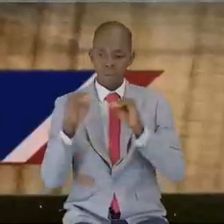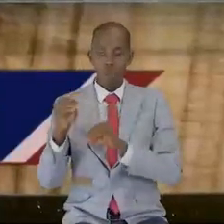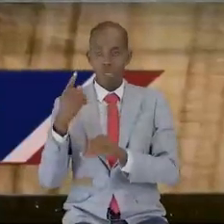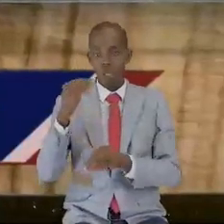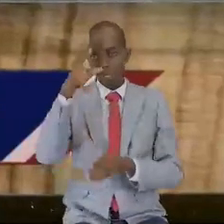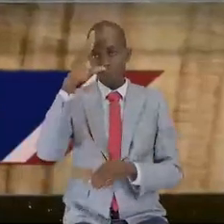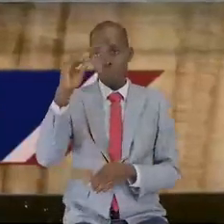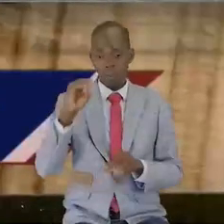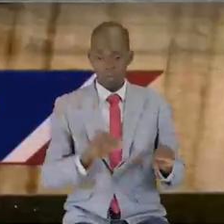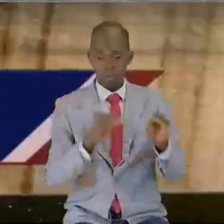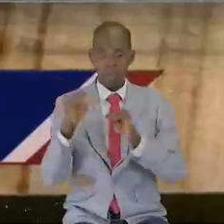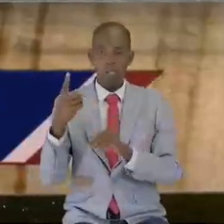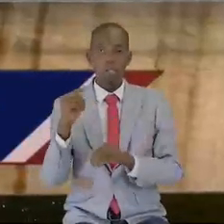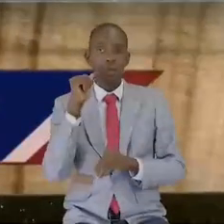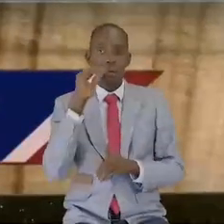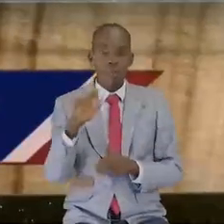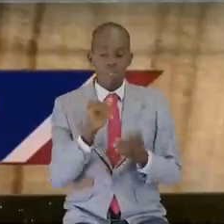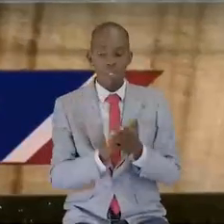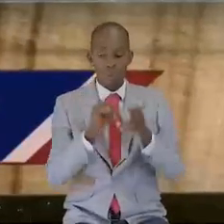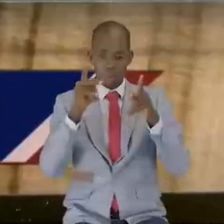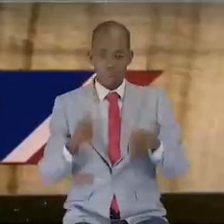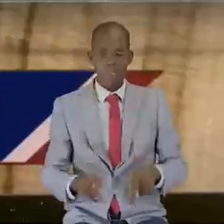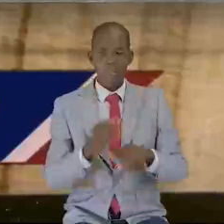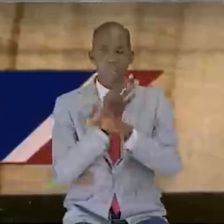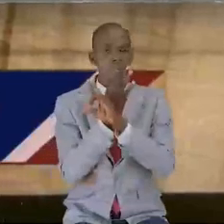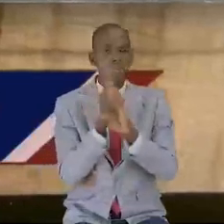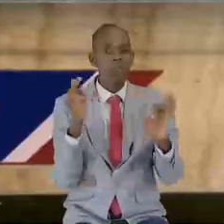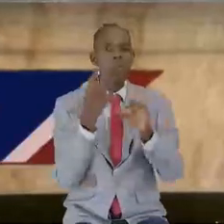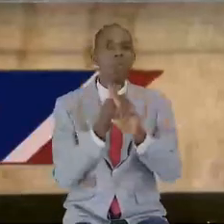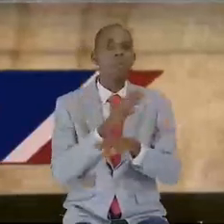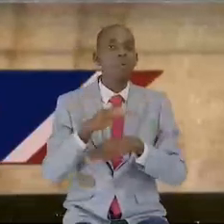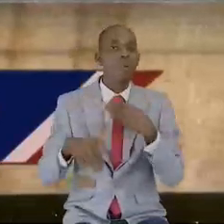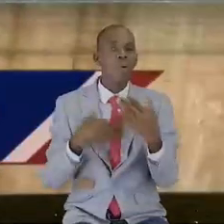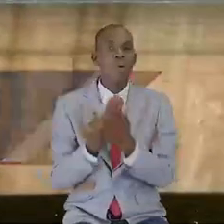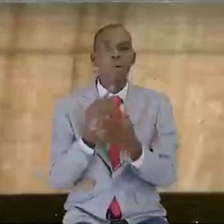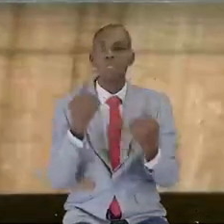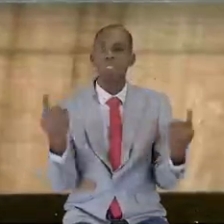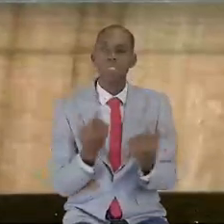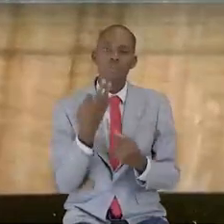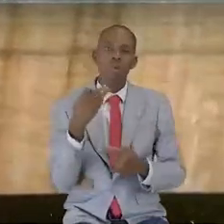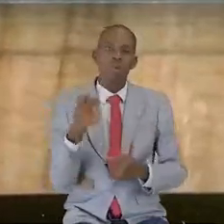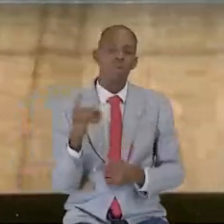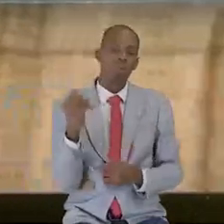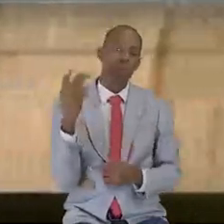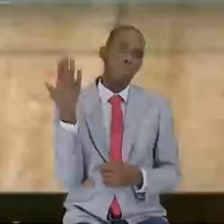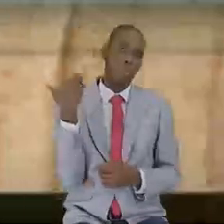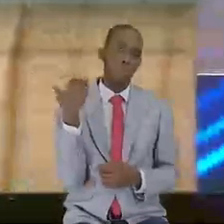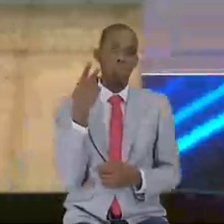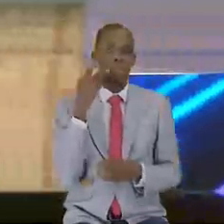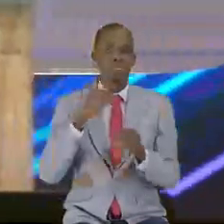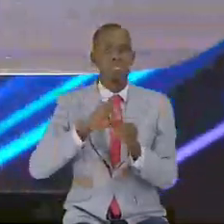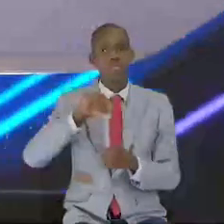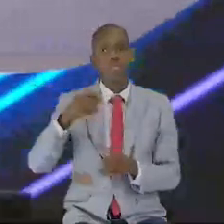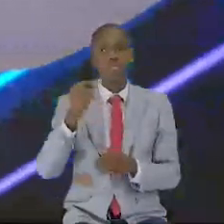il a franchi la femme, il a franchi ce converti de tous les péchés du passé. En Jean